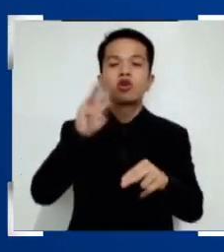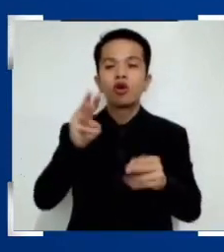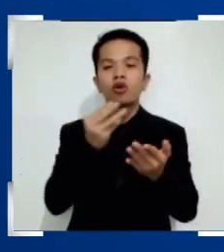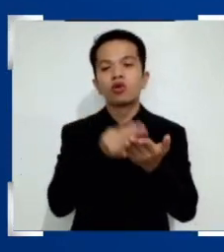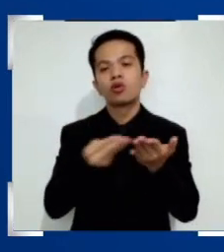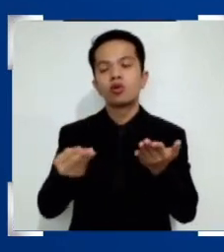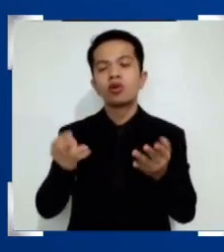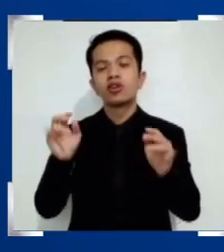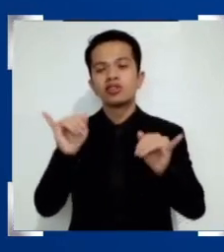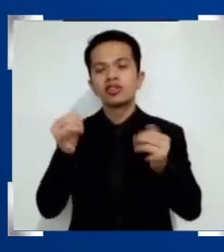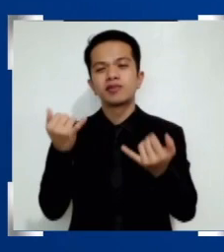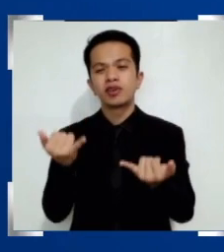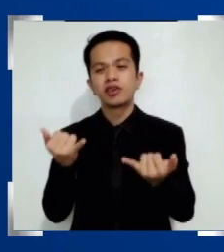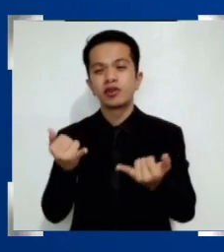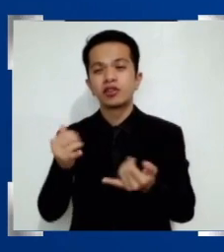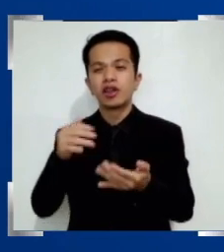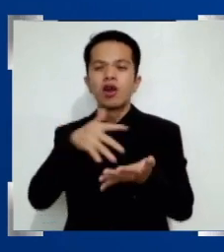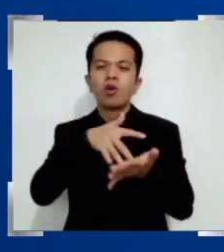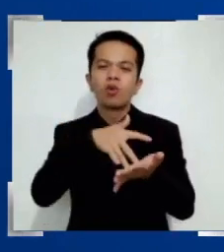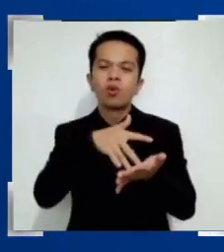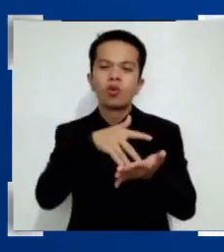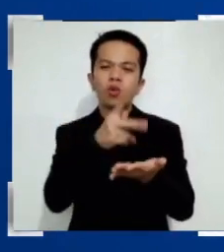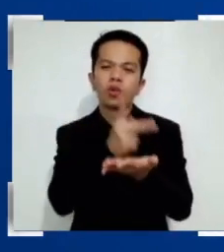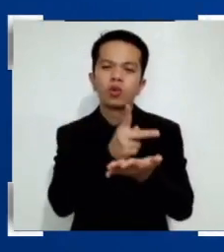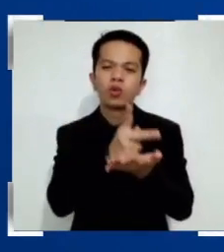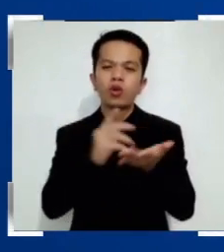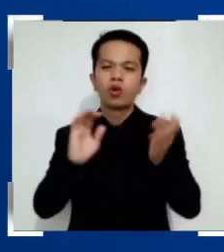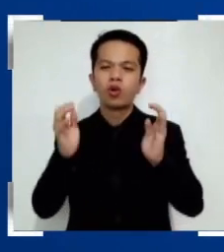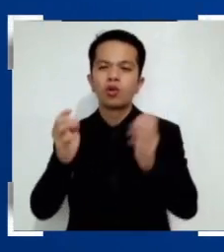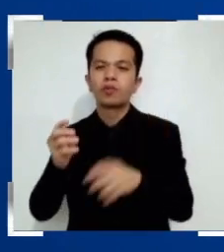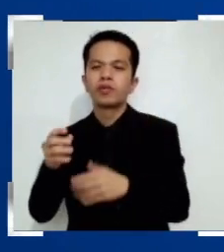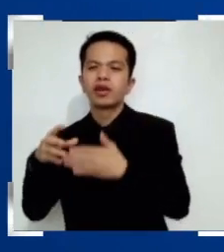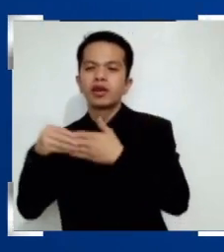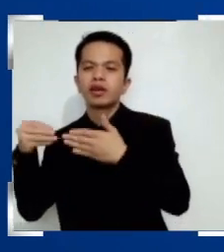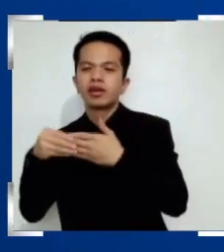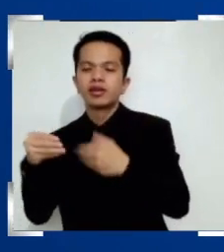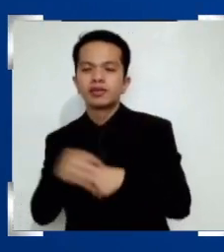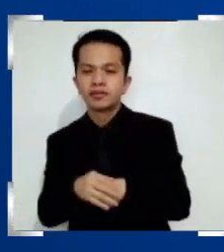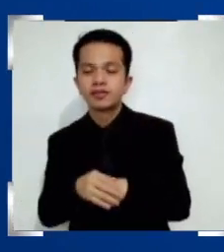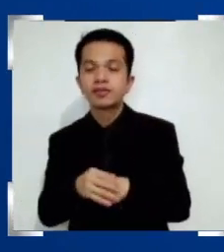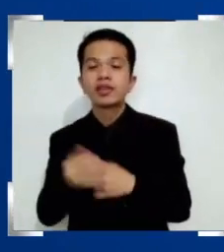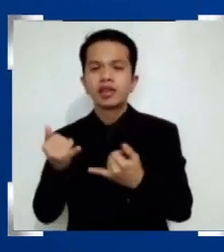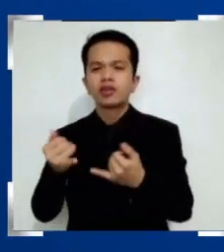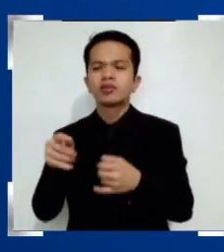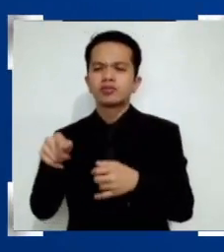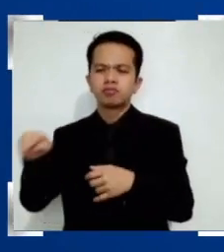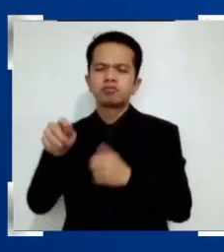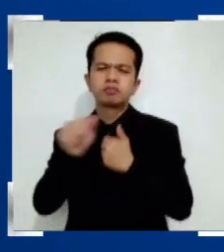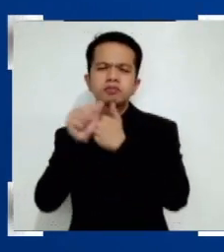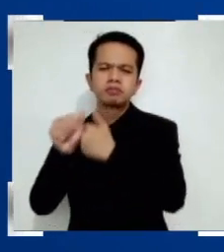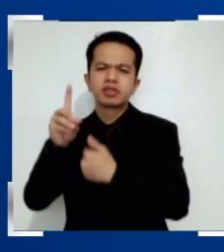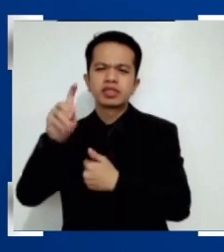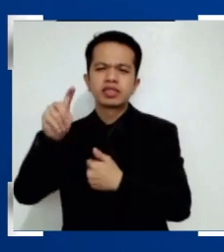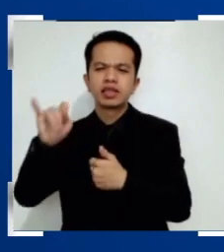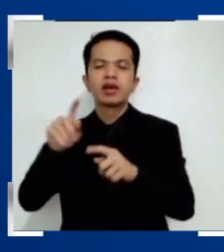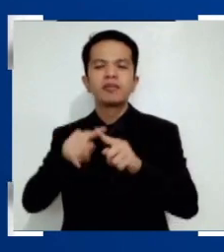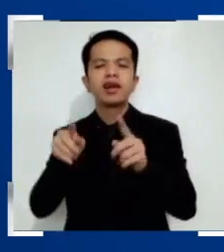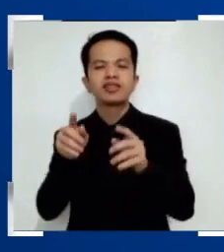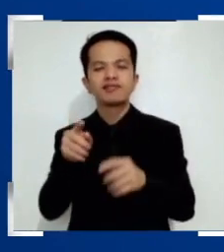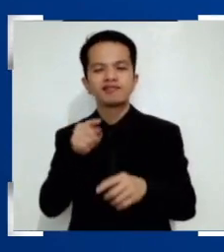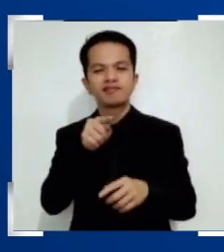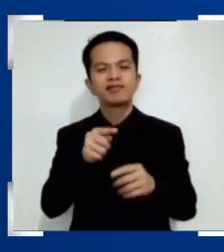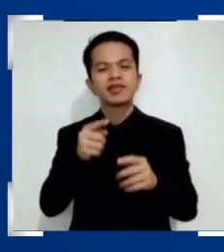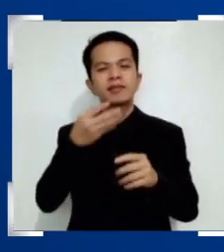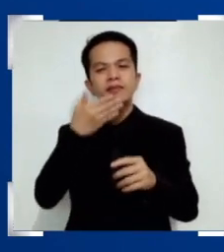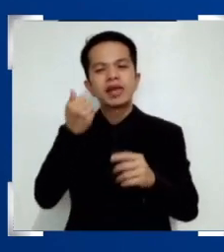kontra dolyar. Bukas naman daw sila sa mga solusyon ng DTI pero dapat pa rin daw bigyang halaga ang kanilang sitwasyon.